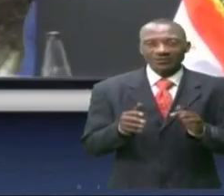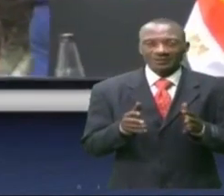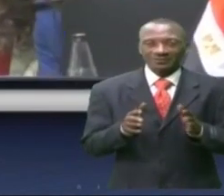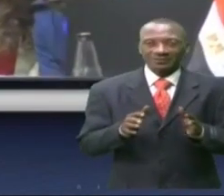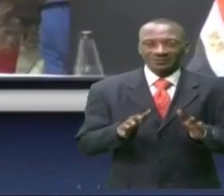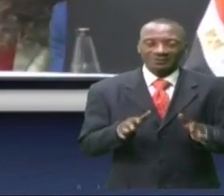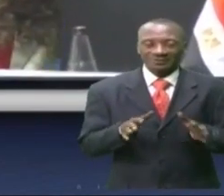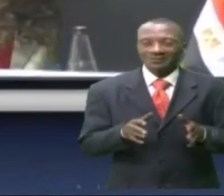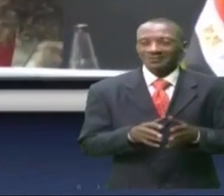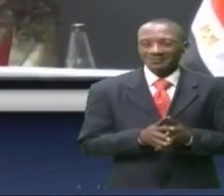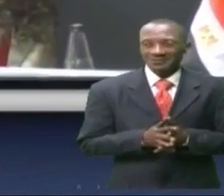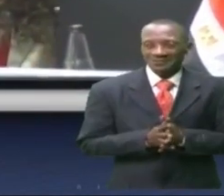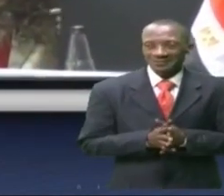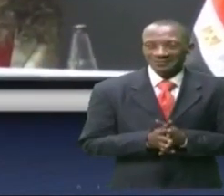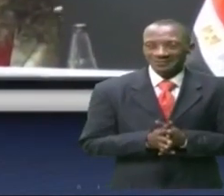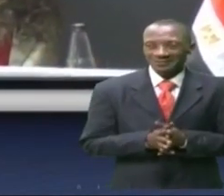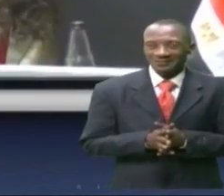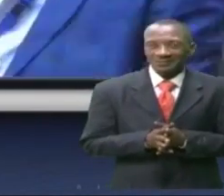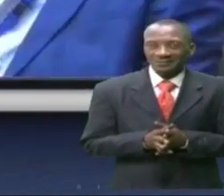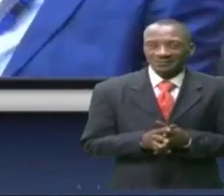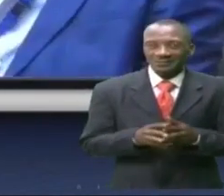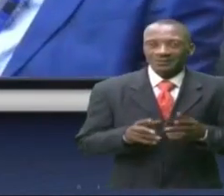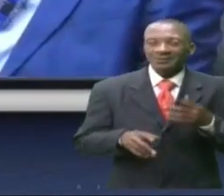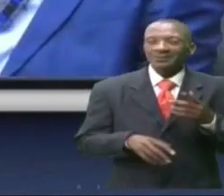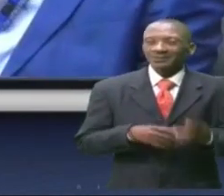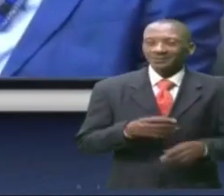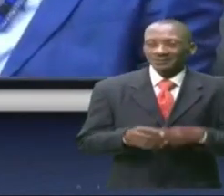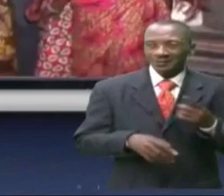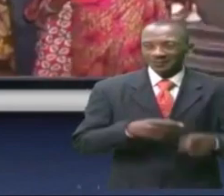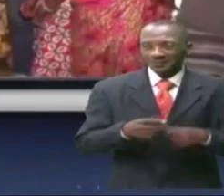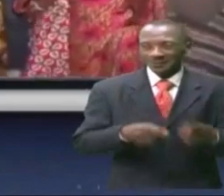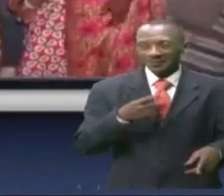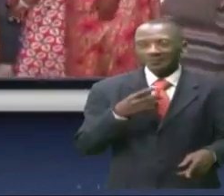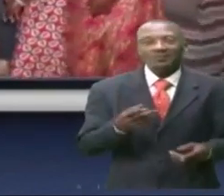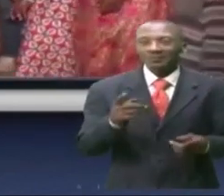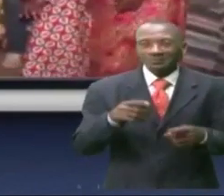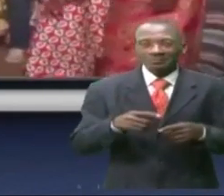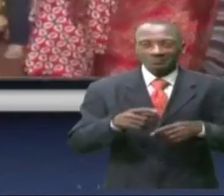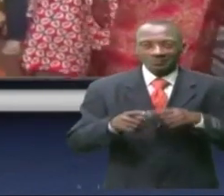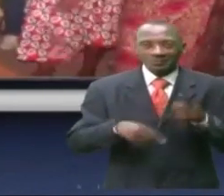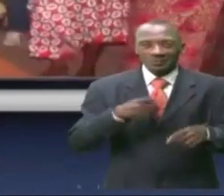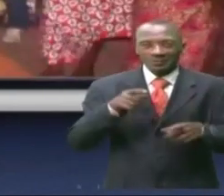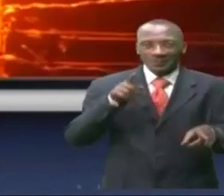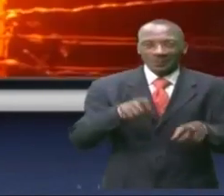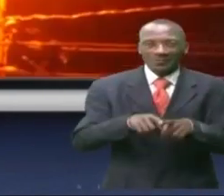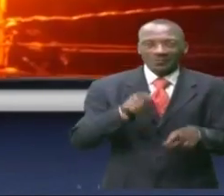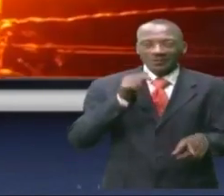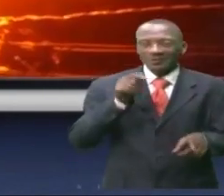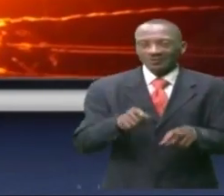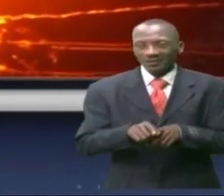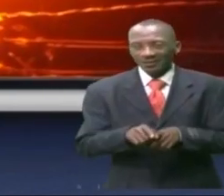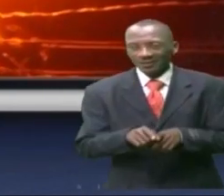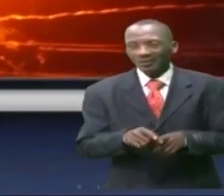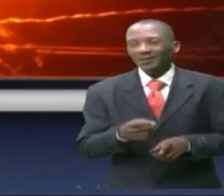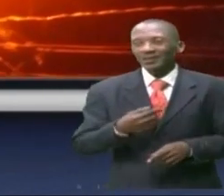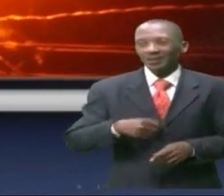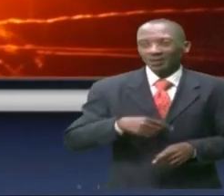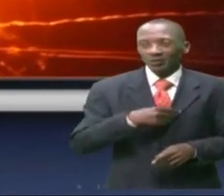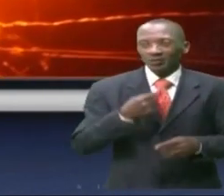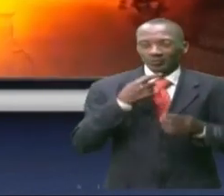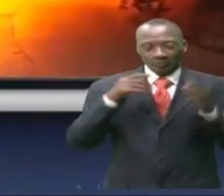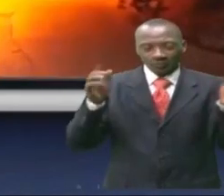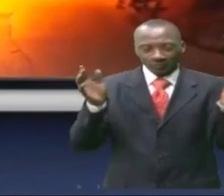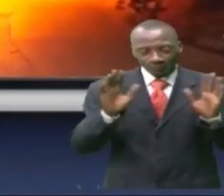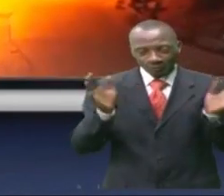suivre dans cette édition. Bataille éclairée, les avenues de la ville portuaire désormais illuminées par